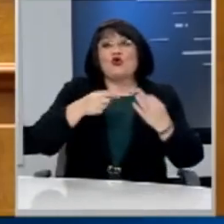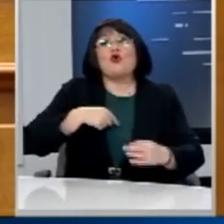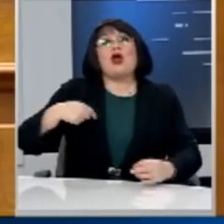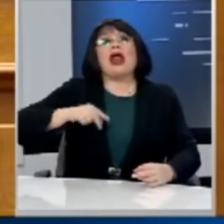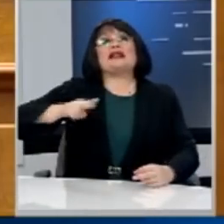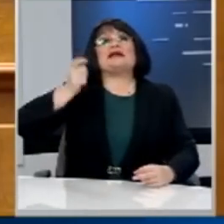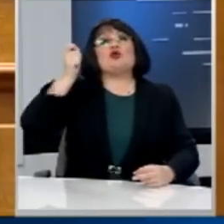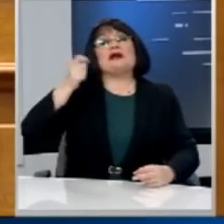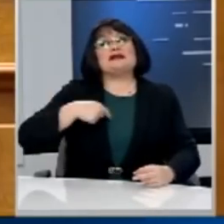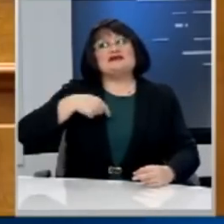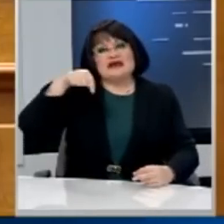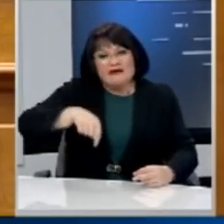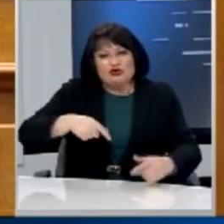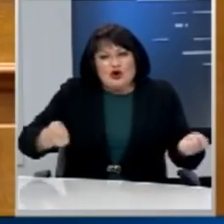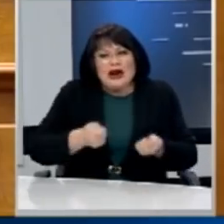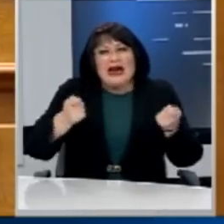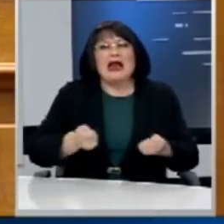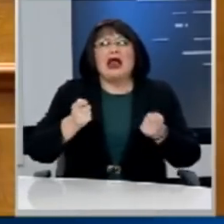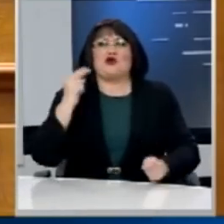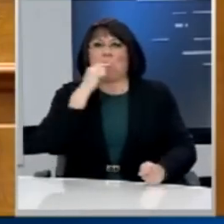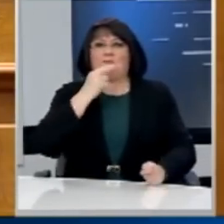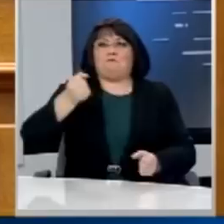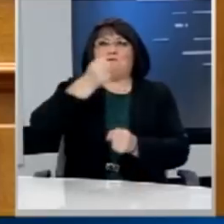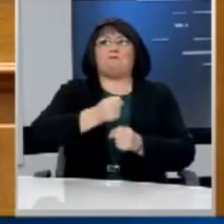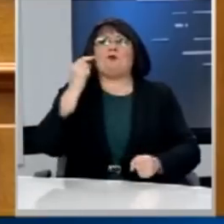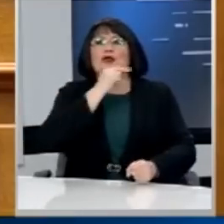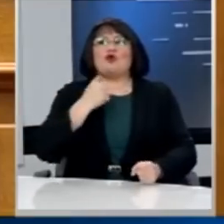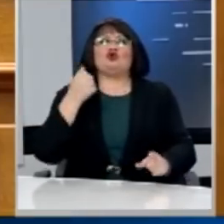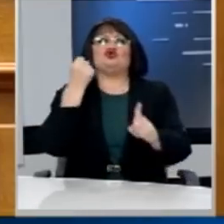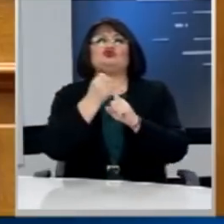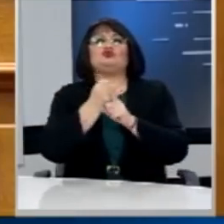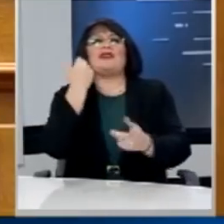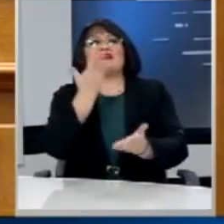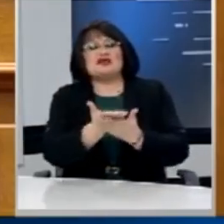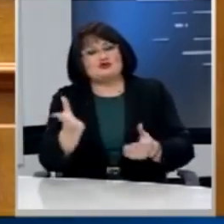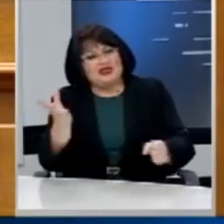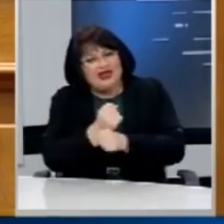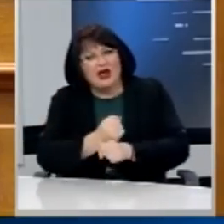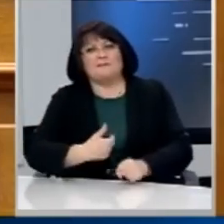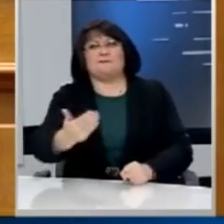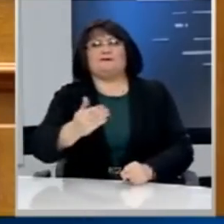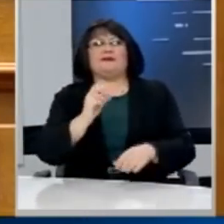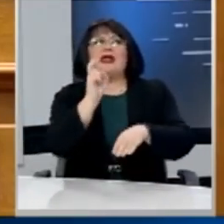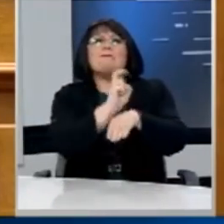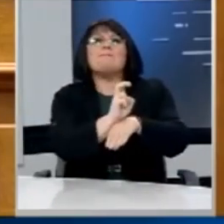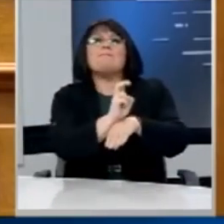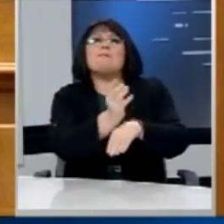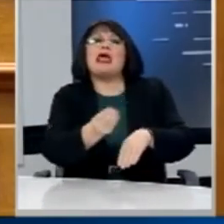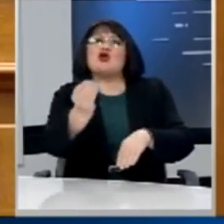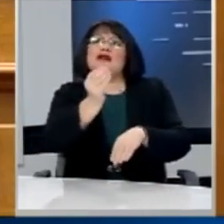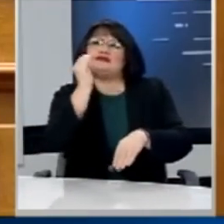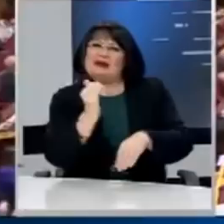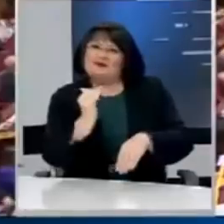της αντιπολίτευσης, αυτό κάνω τώρα και ως Πρωθυπουργός. Θα διεκδικήσουμε και θα πετύχουμε τη μείωση των